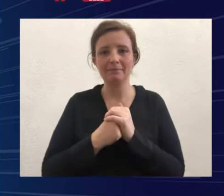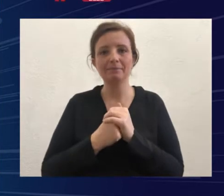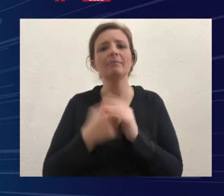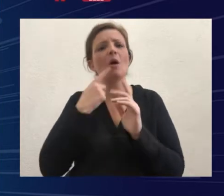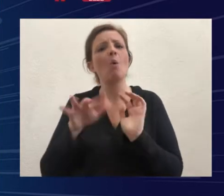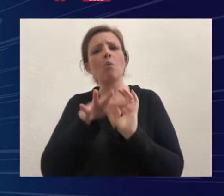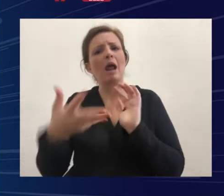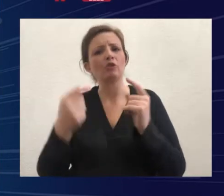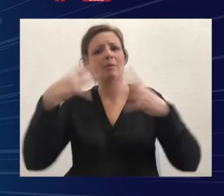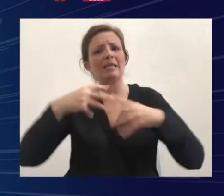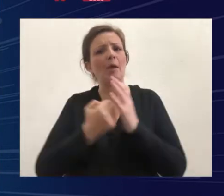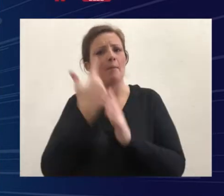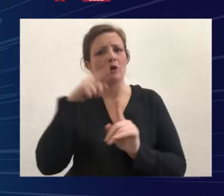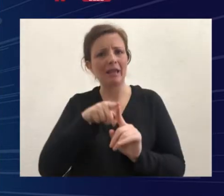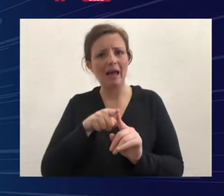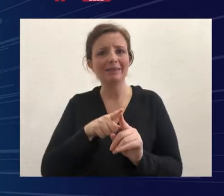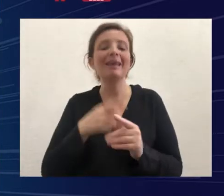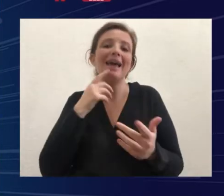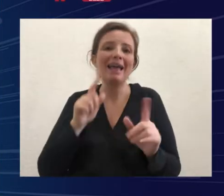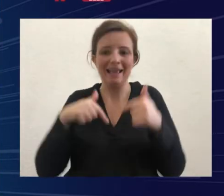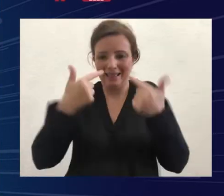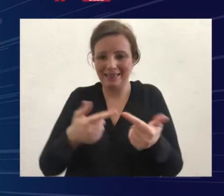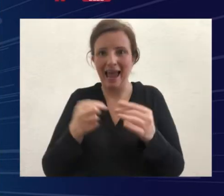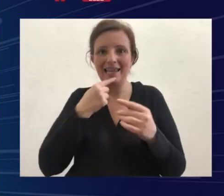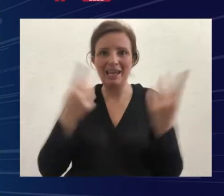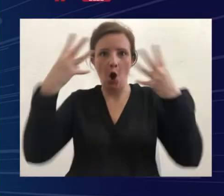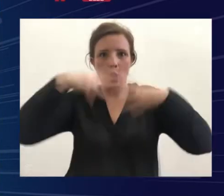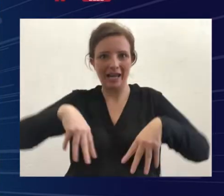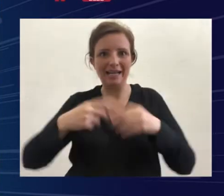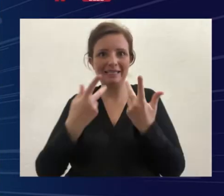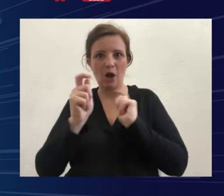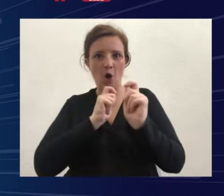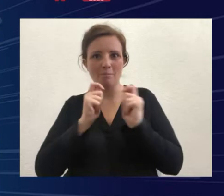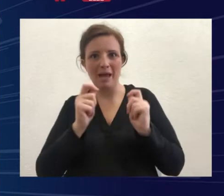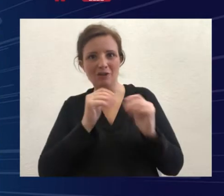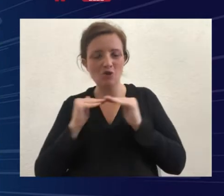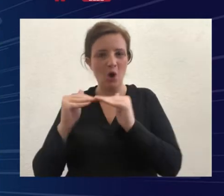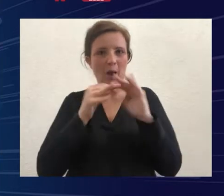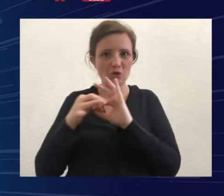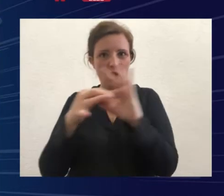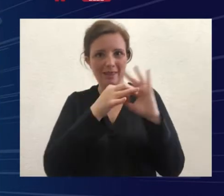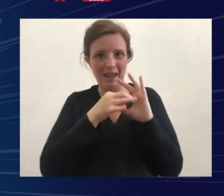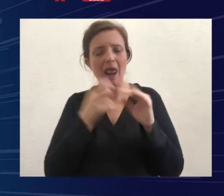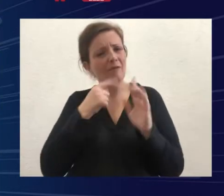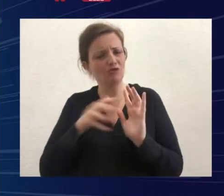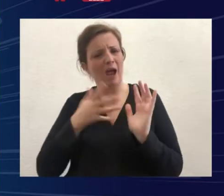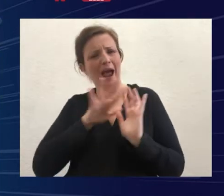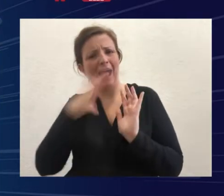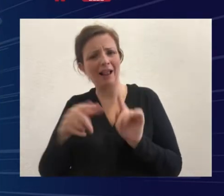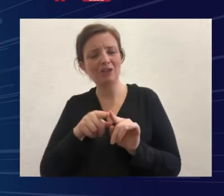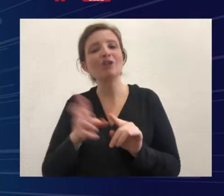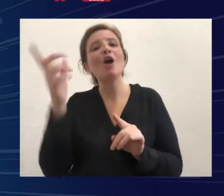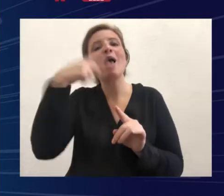meccanismo estremamente importante che viene messo in piedi dagli organizzatori del commercio equo e solidale